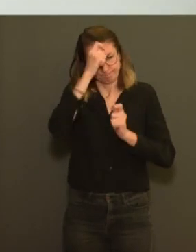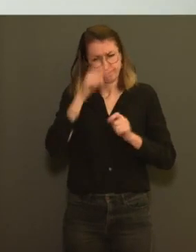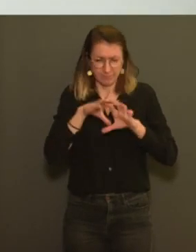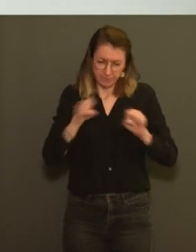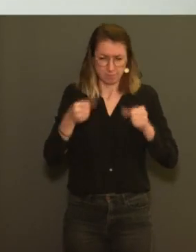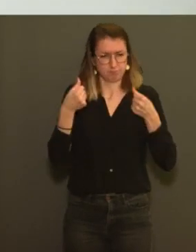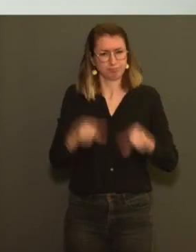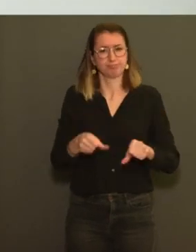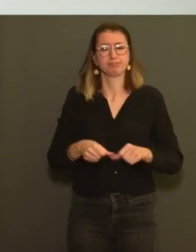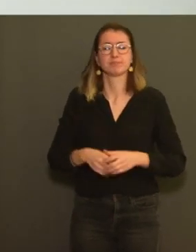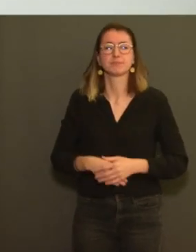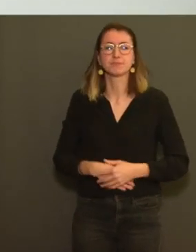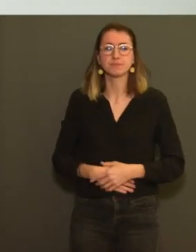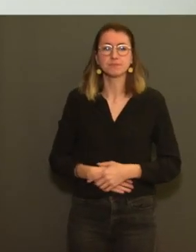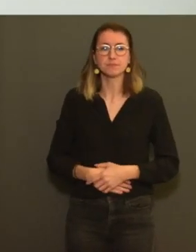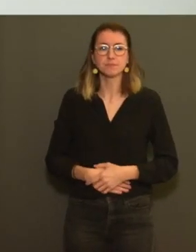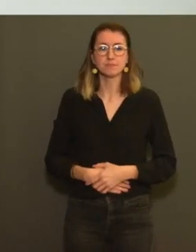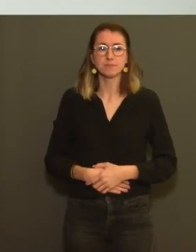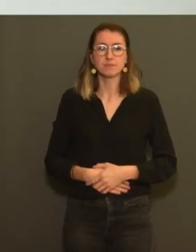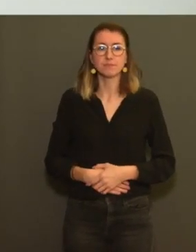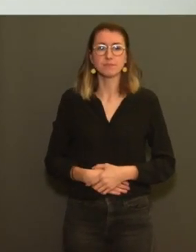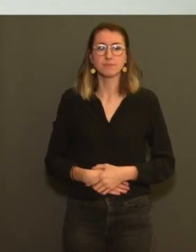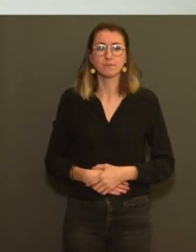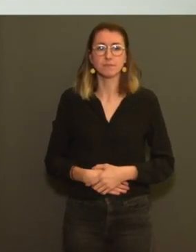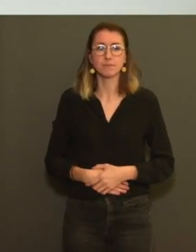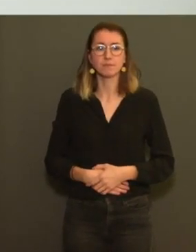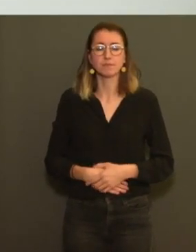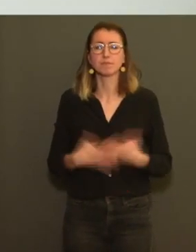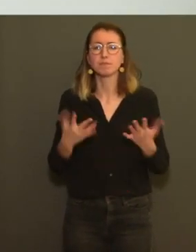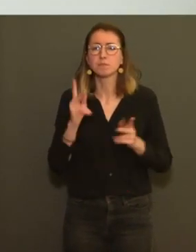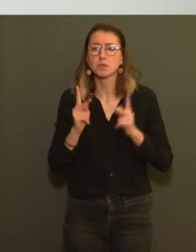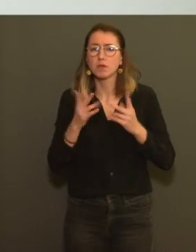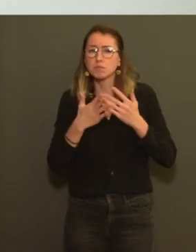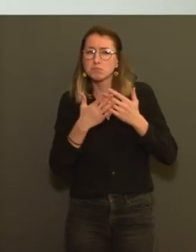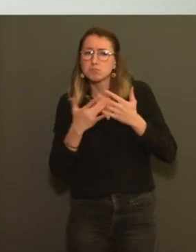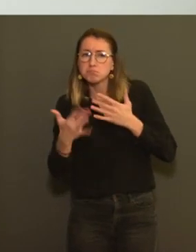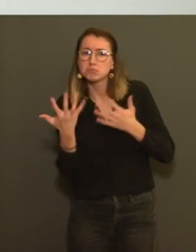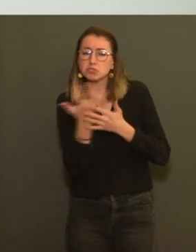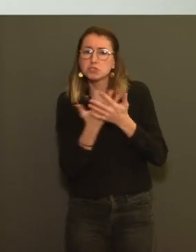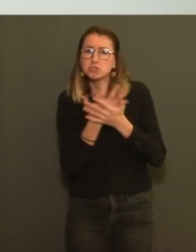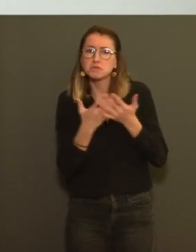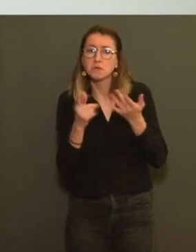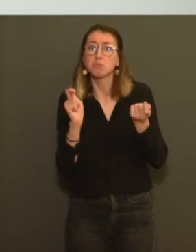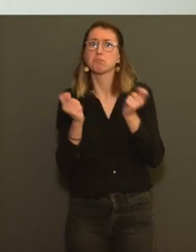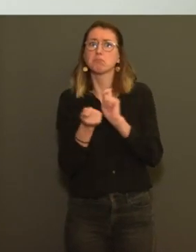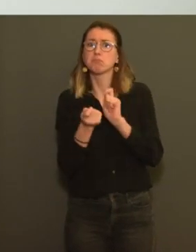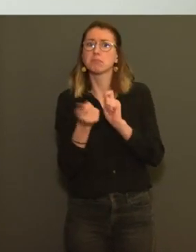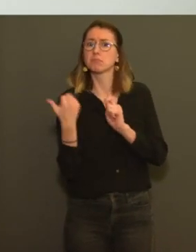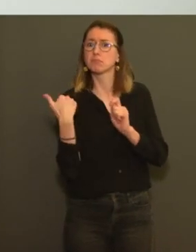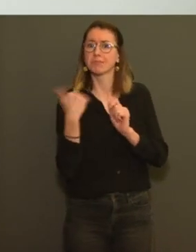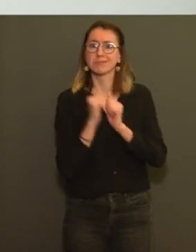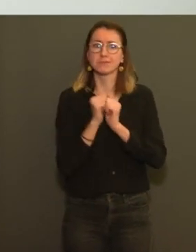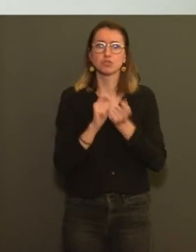Il y aura dans les chiffres probablement des modifications liées à cette nouvelle politique de testing, puisqu'on va moins tester les